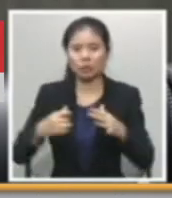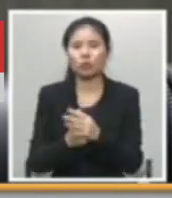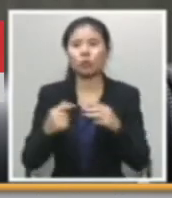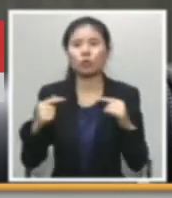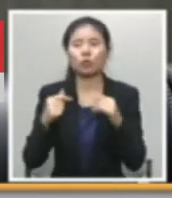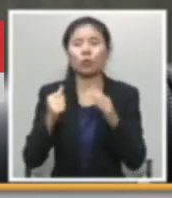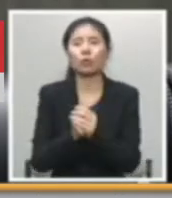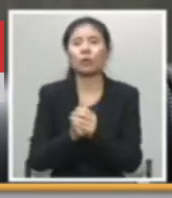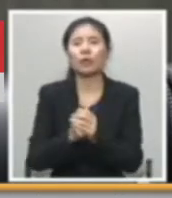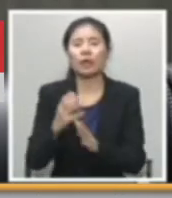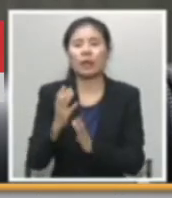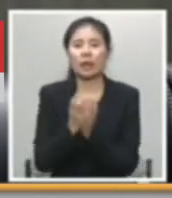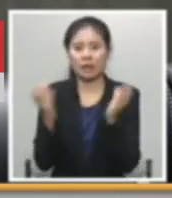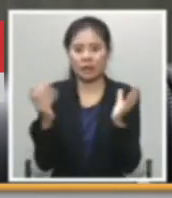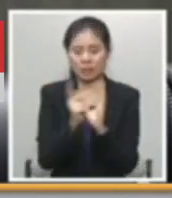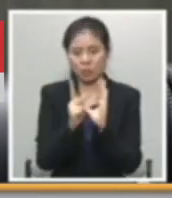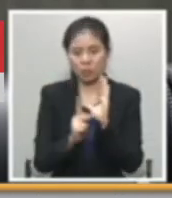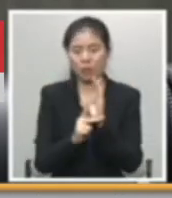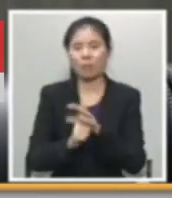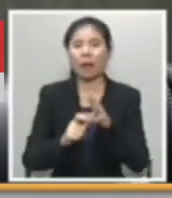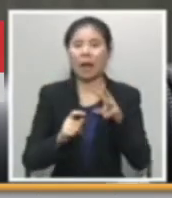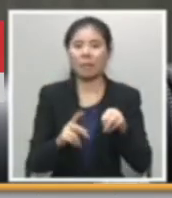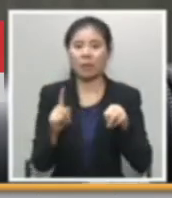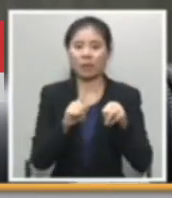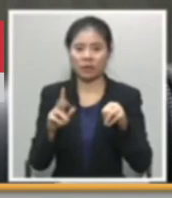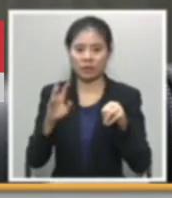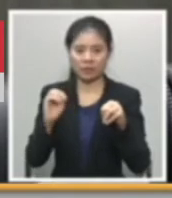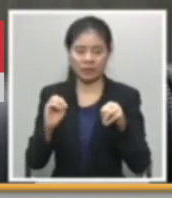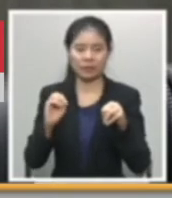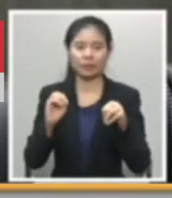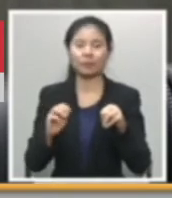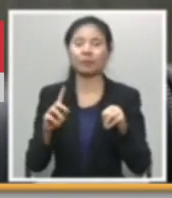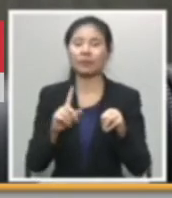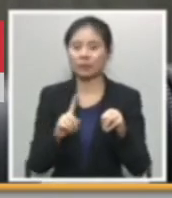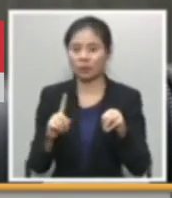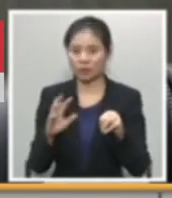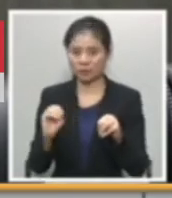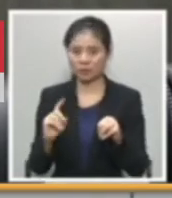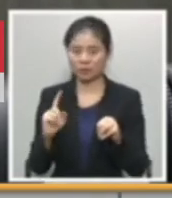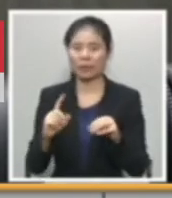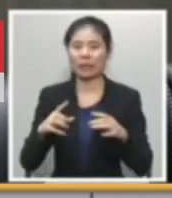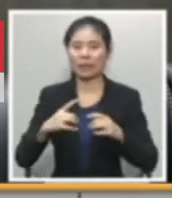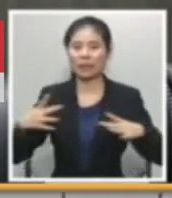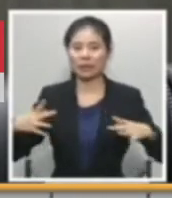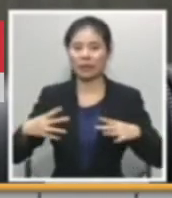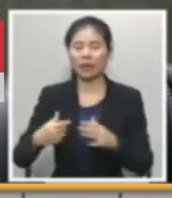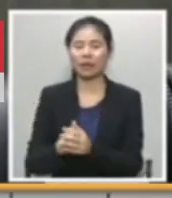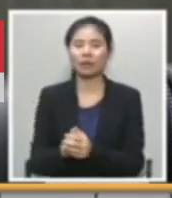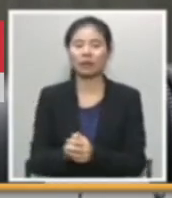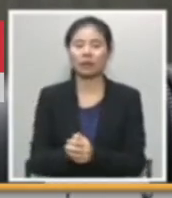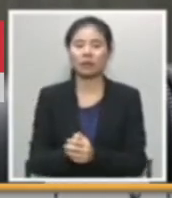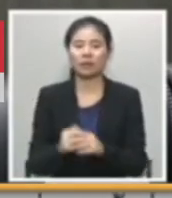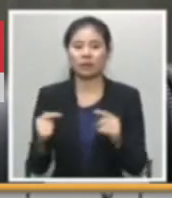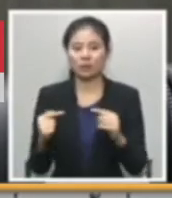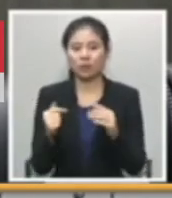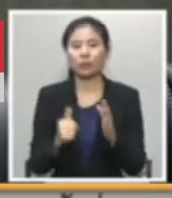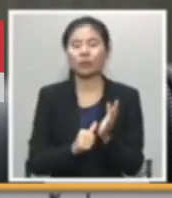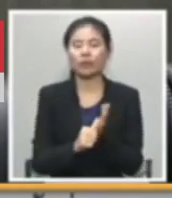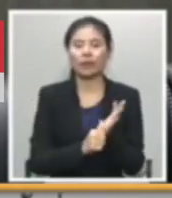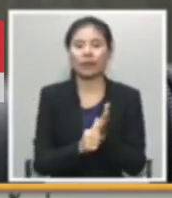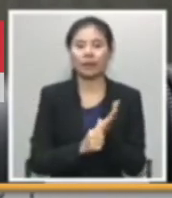มาตรา140และมาตรา141ถ้าไม่รับกลับไปแก้